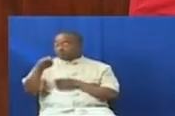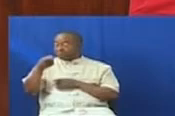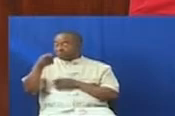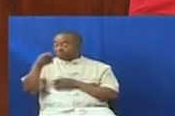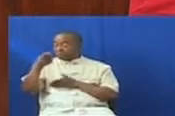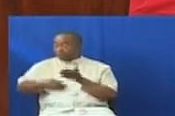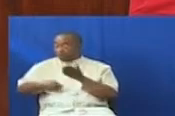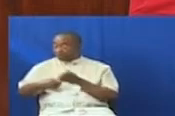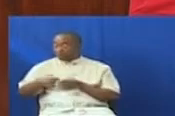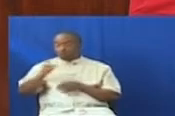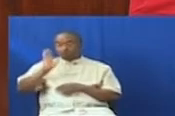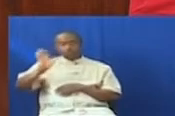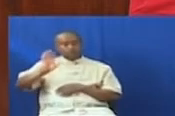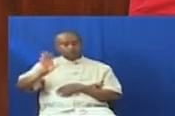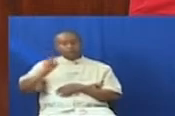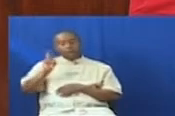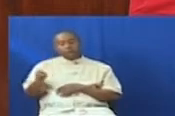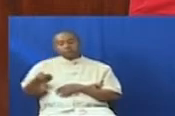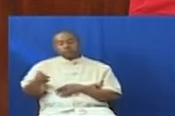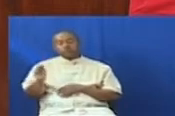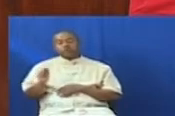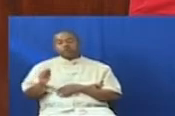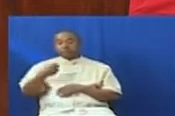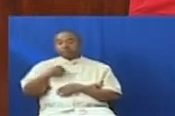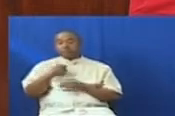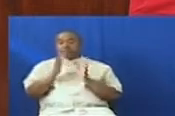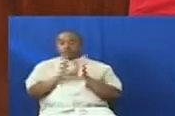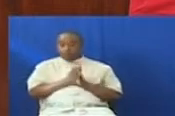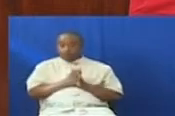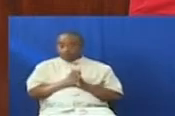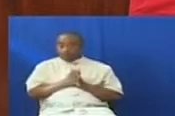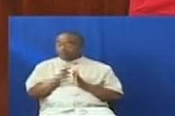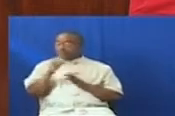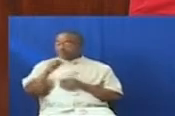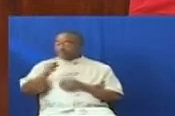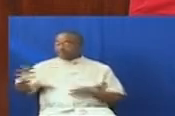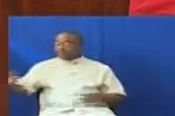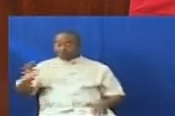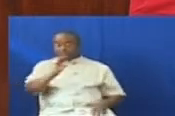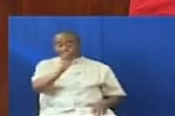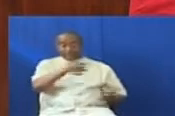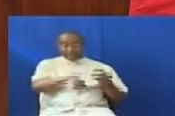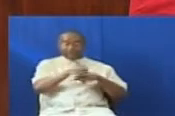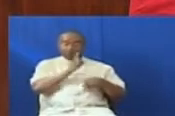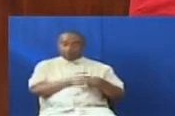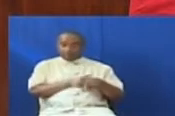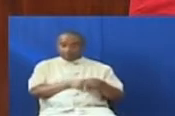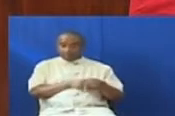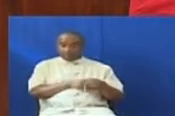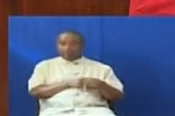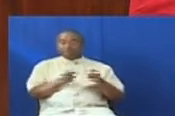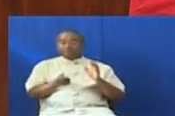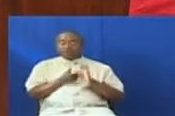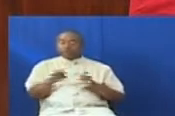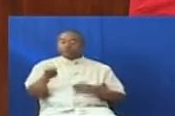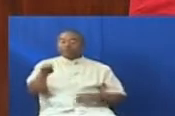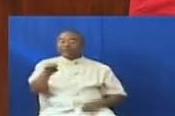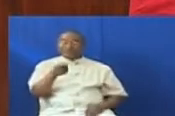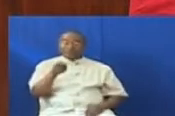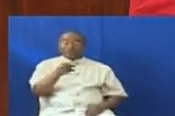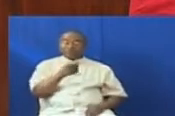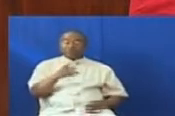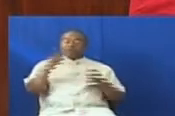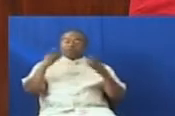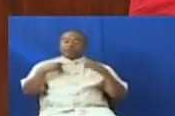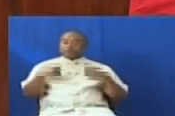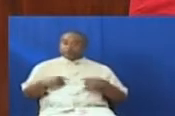halmashauri. Kwa hiyo ni waombe wapeleke fedha kwa wakati, kama ni madeni ya madiwani, kama ni fedha za kwa